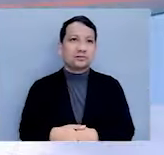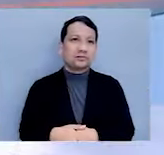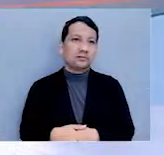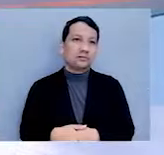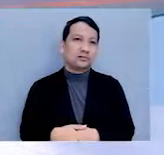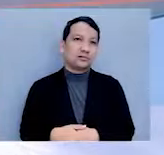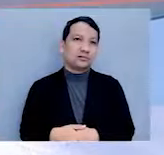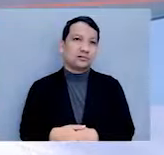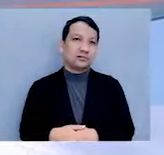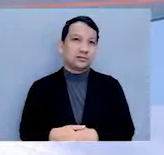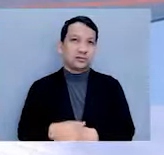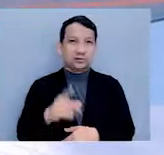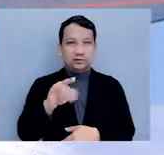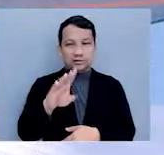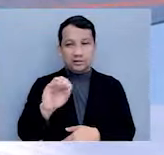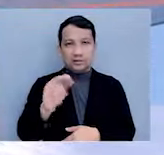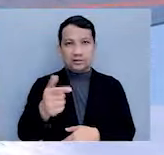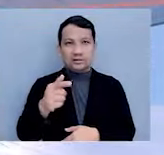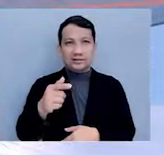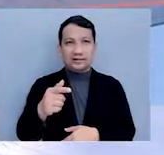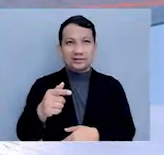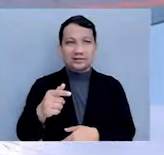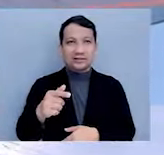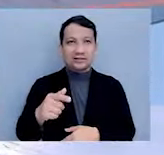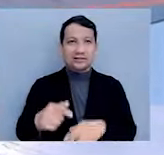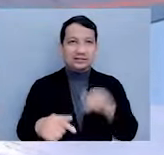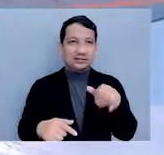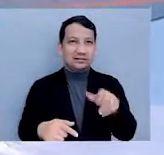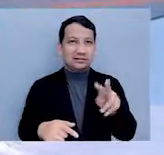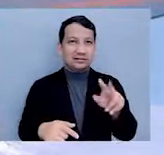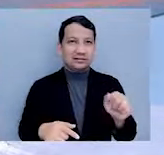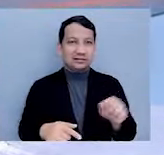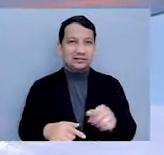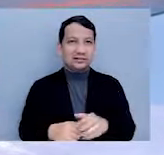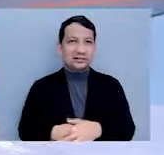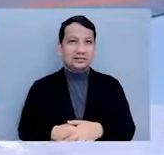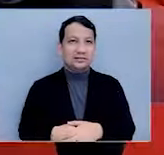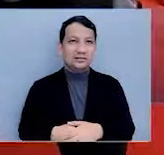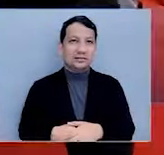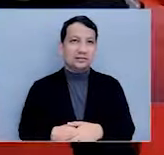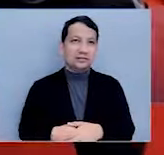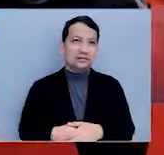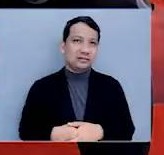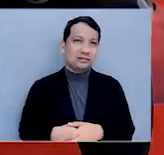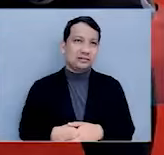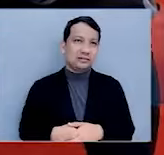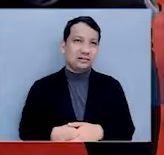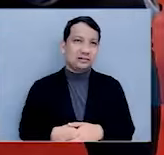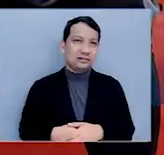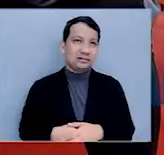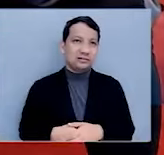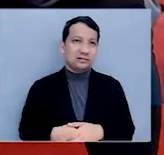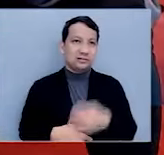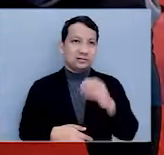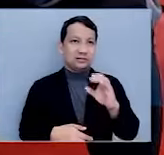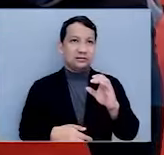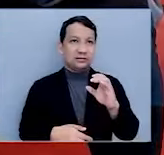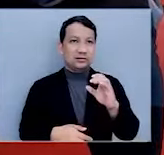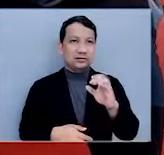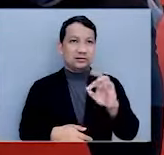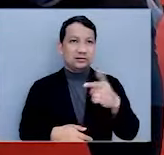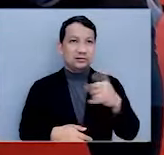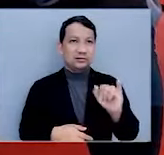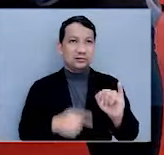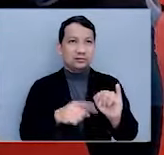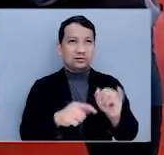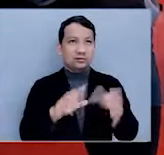Nagtampo na si Java. Ayaw na pumunta ni Java dito. Ang gulo ng aso ko eh. Hindi, ano bang advice mo sa akin bilang isang corgi owner kung sakasakali gusto